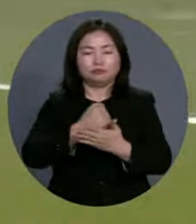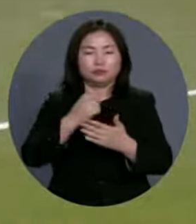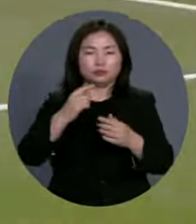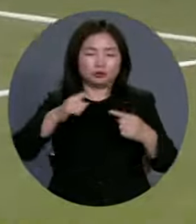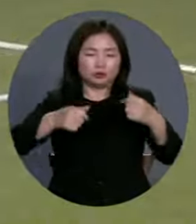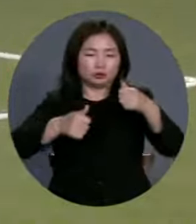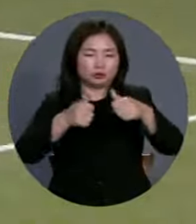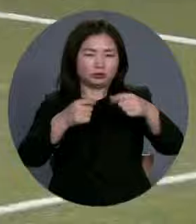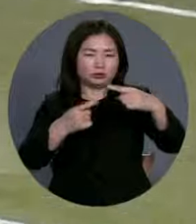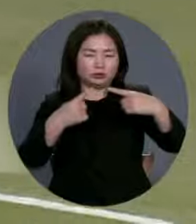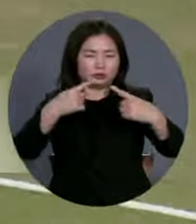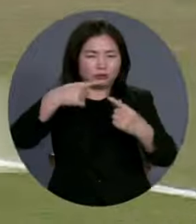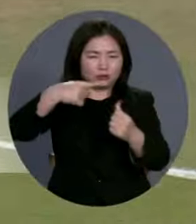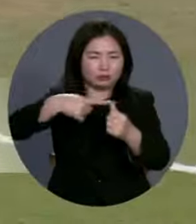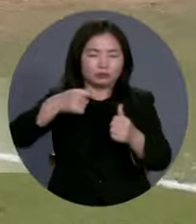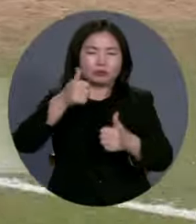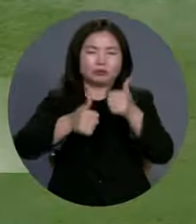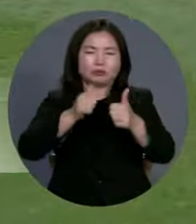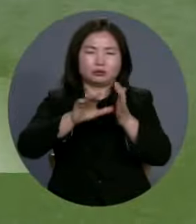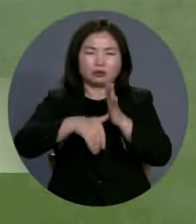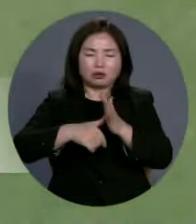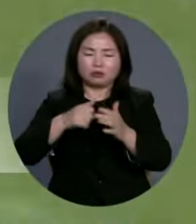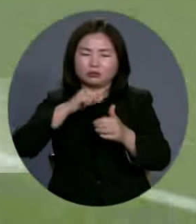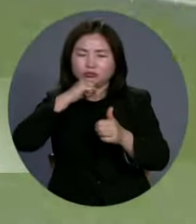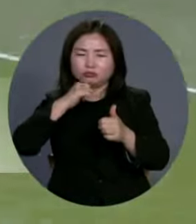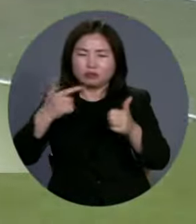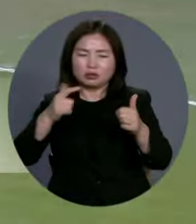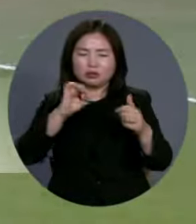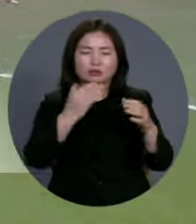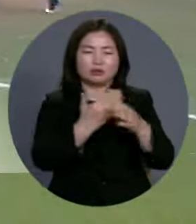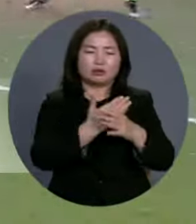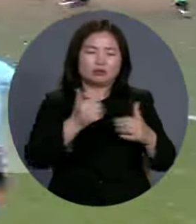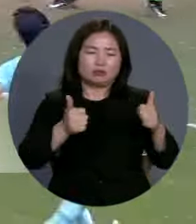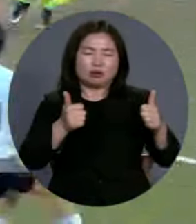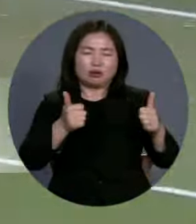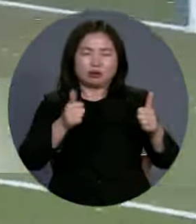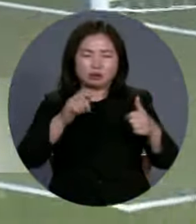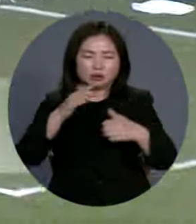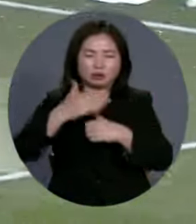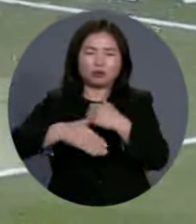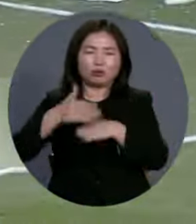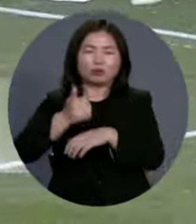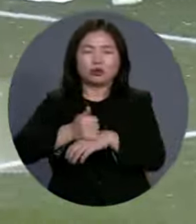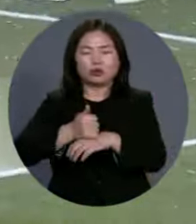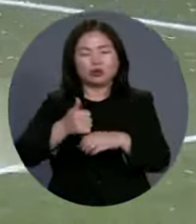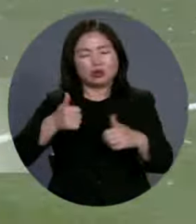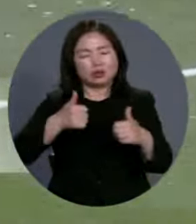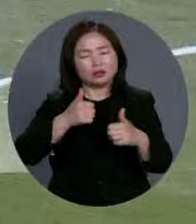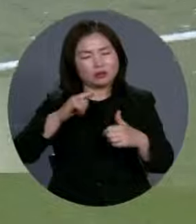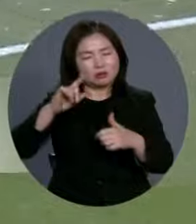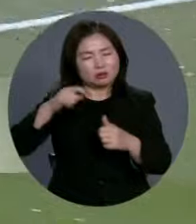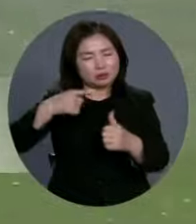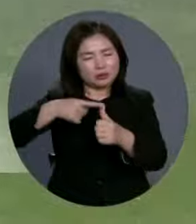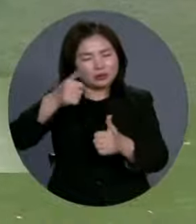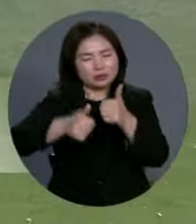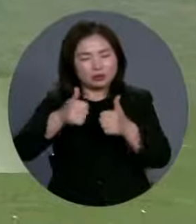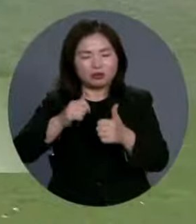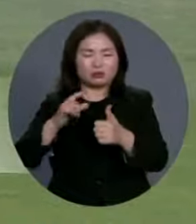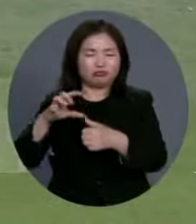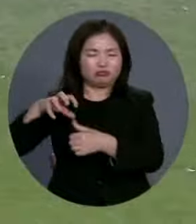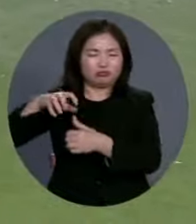개막전부터 혼전을 거듭하는 K리그1에 승격팀 김천의 저력까지 돼 대구는 이기지 못한 1라운드의 덫에